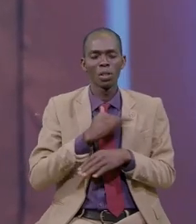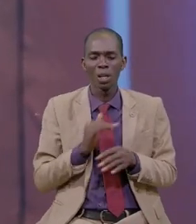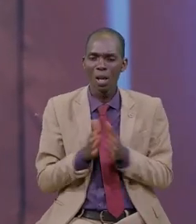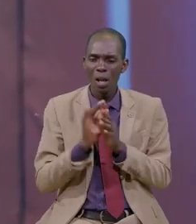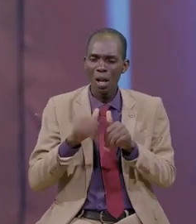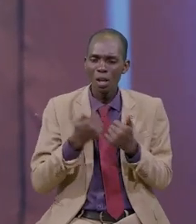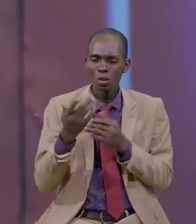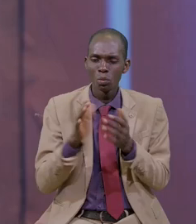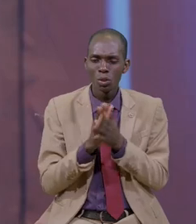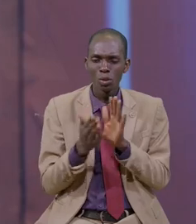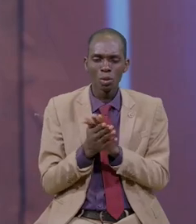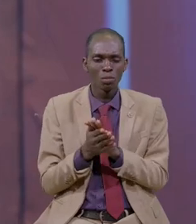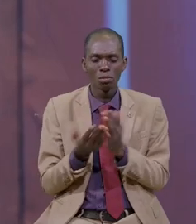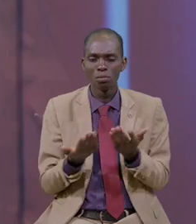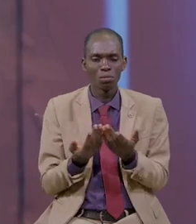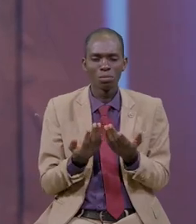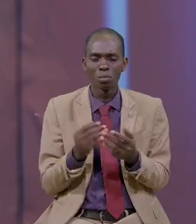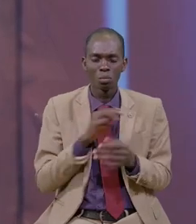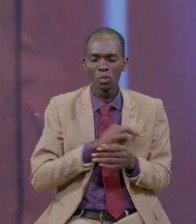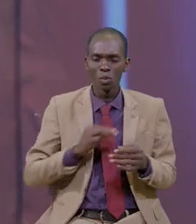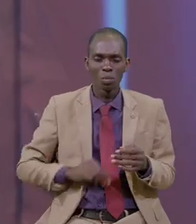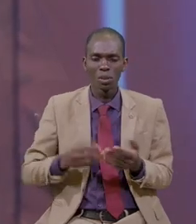royaume? Elle dit, pasteur, vous savez, mon père